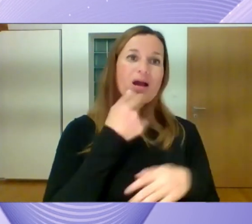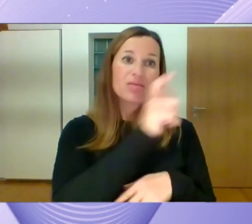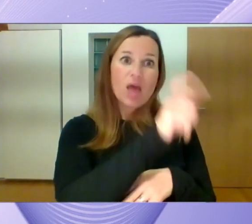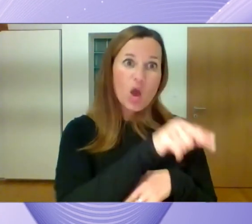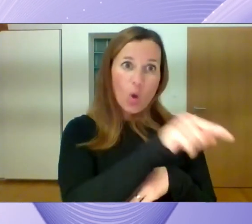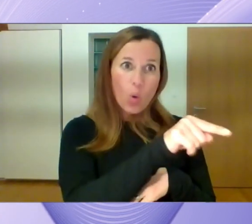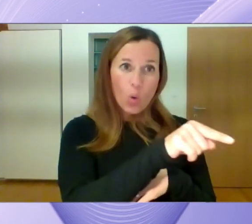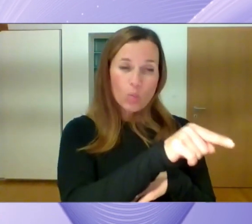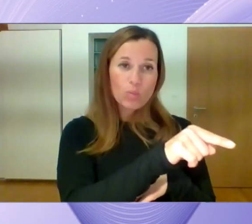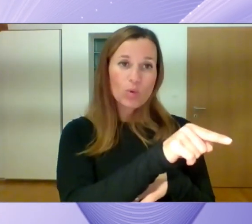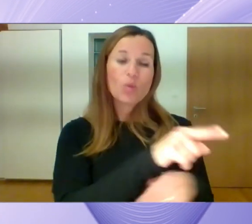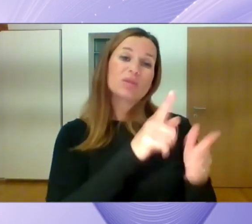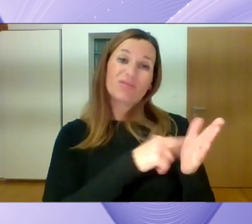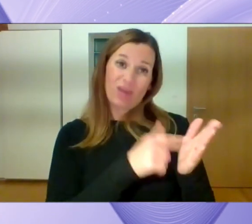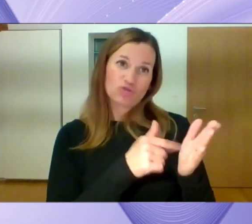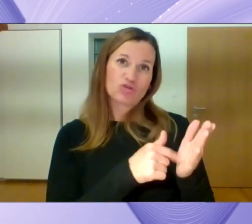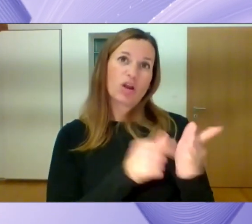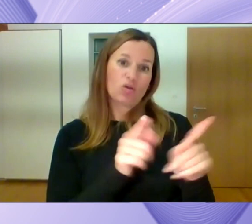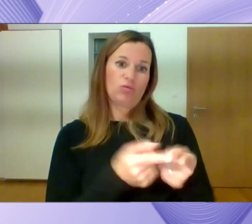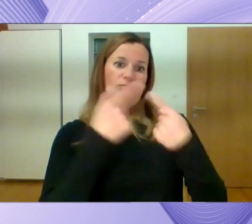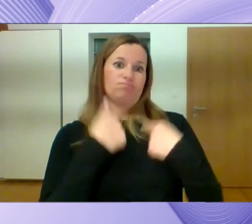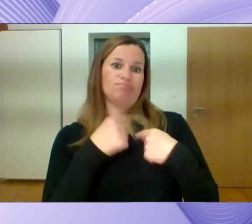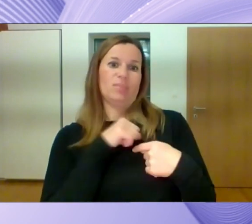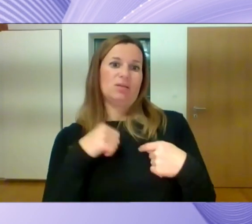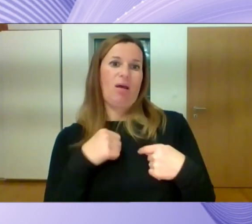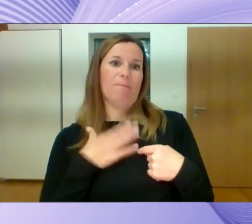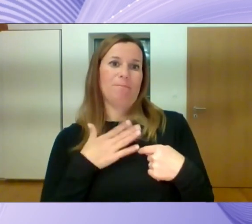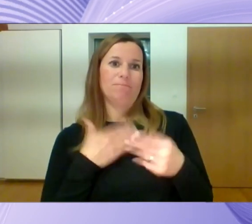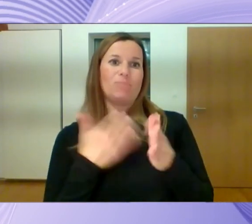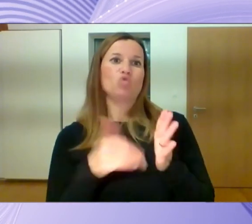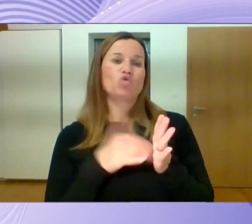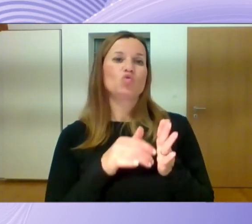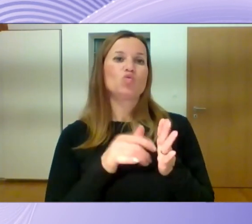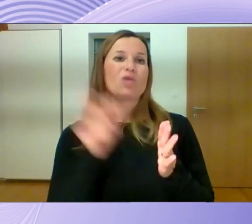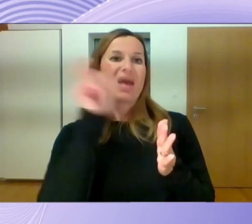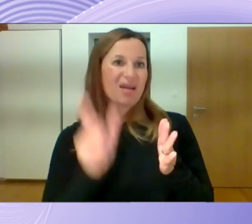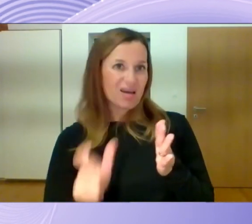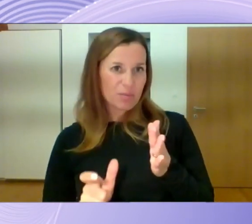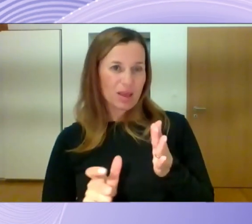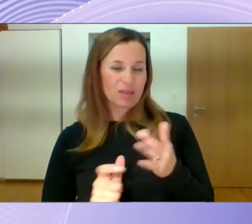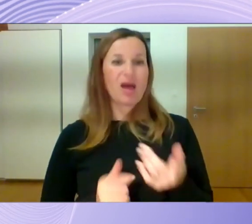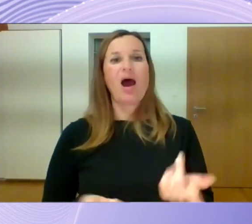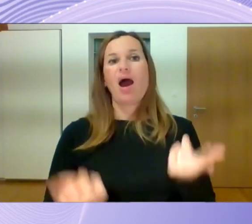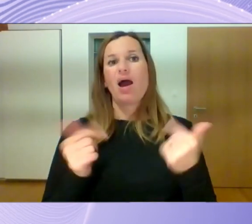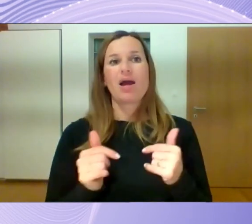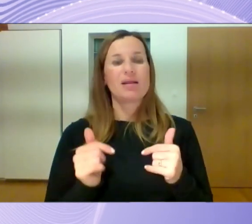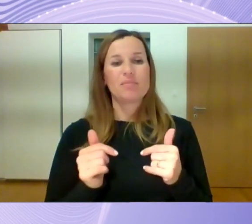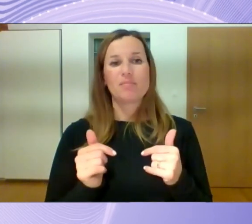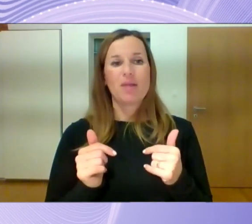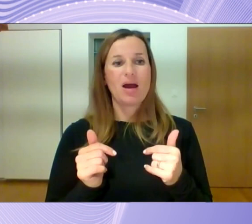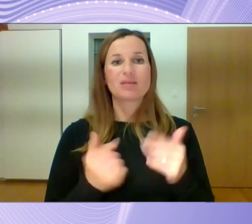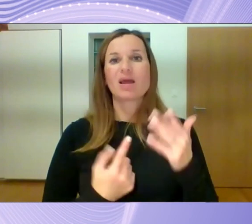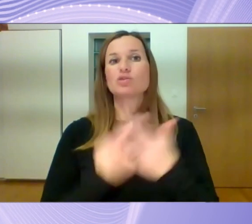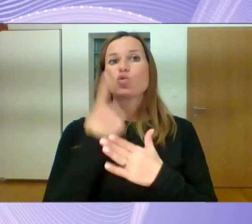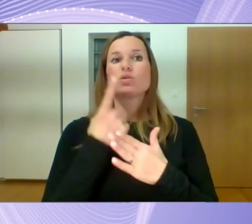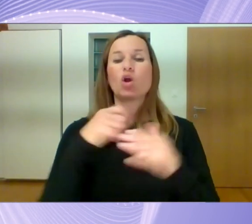to, da si sam poškoduje hrbet ali pa ker pri dviganju pride do okvare mišic medeničnega